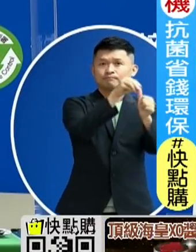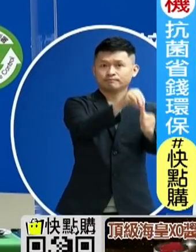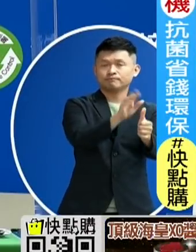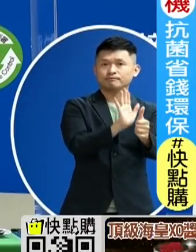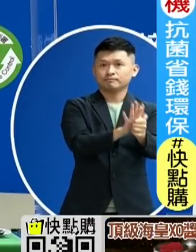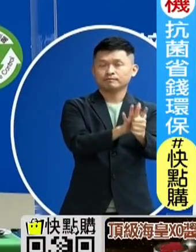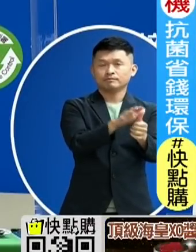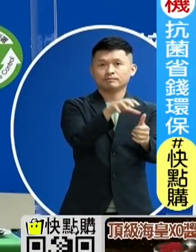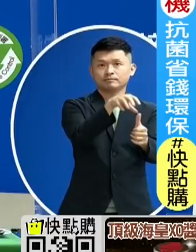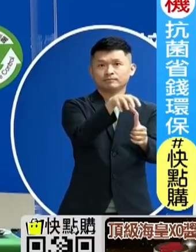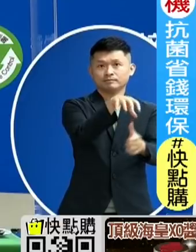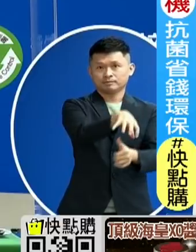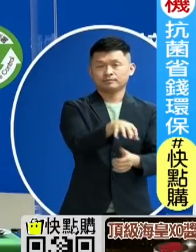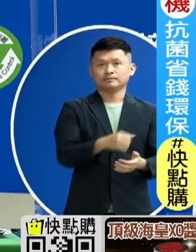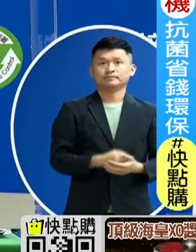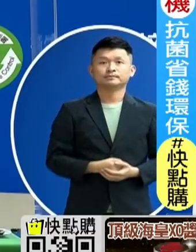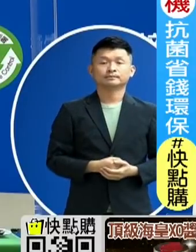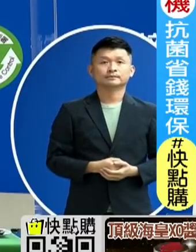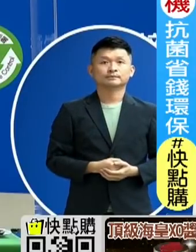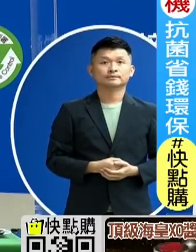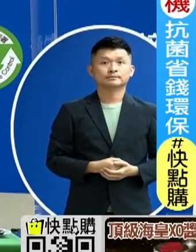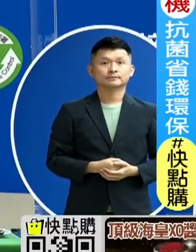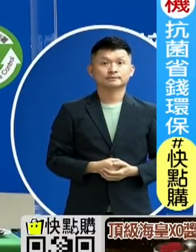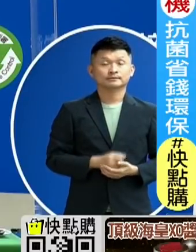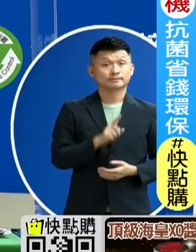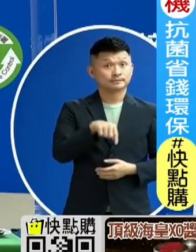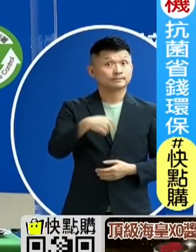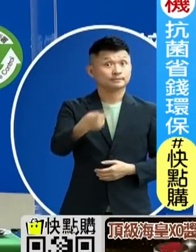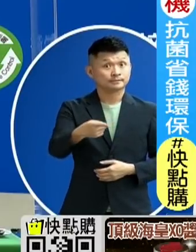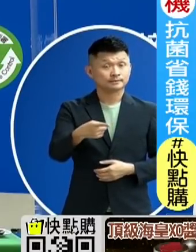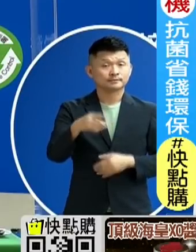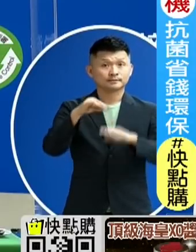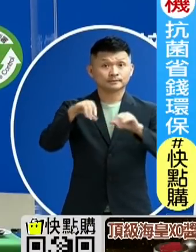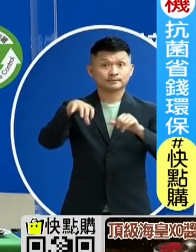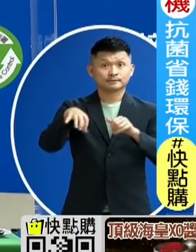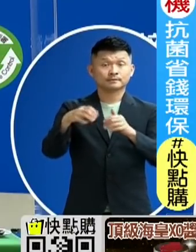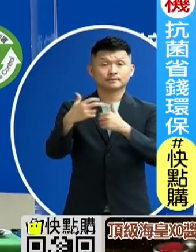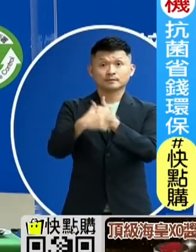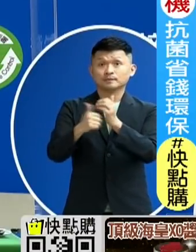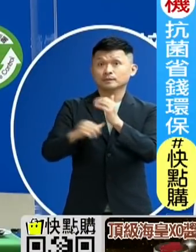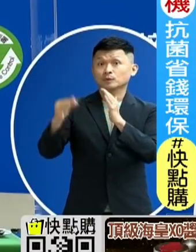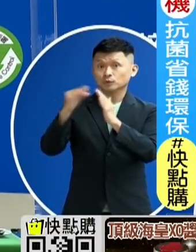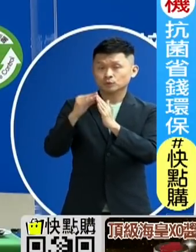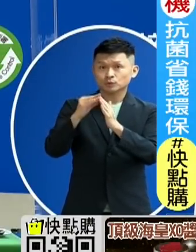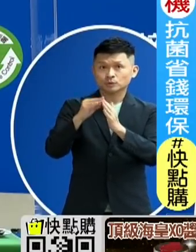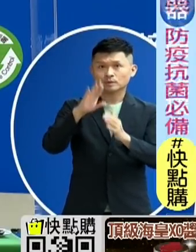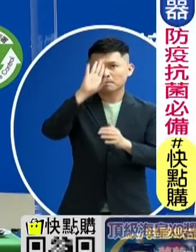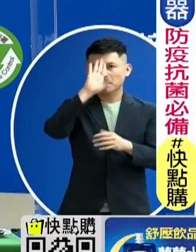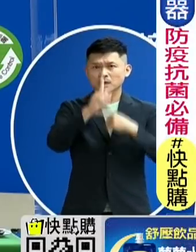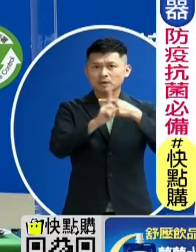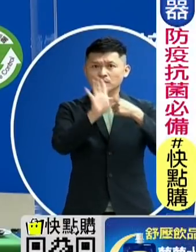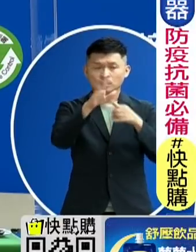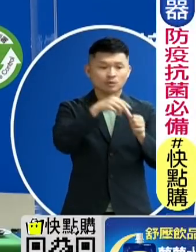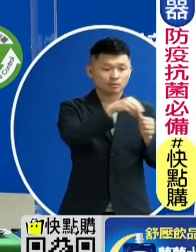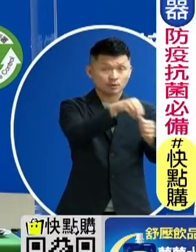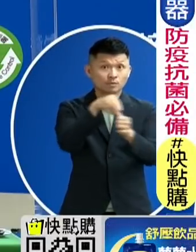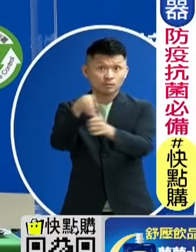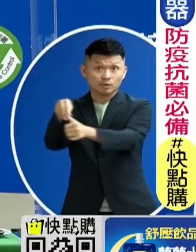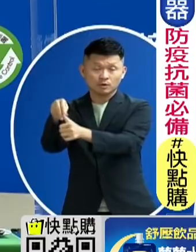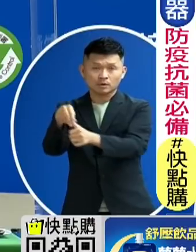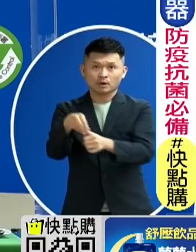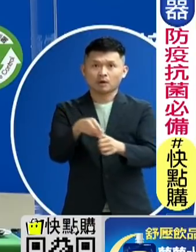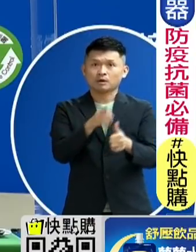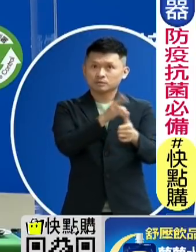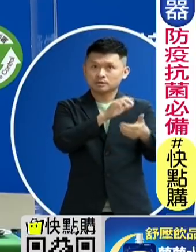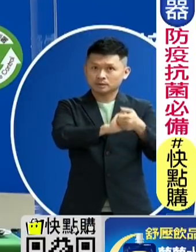口比我们少啊？这个只有澳洲，其他人口的比例都比我们高。那我们为什么这时候要动不动拿别国比？然